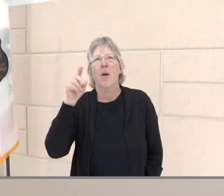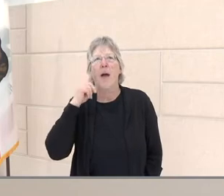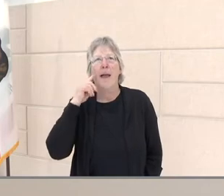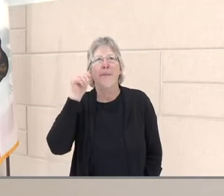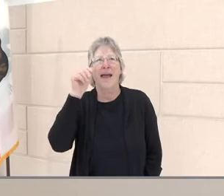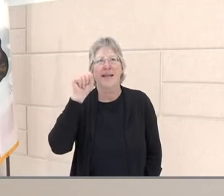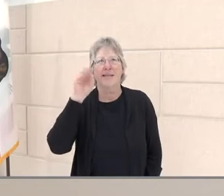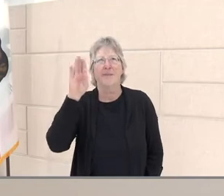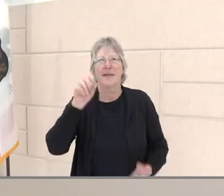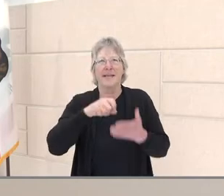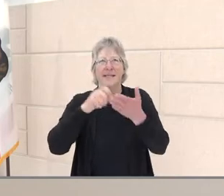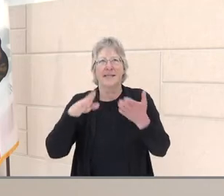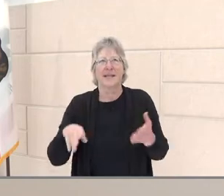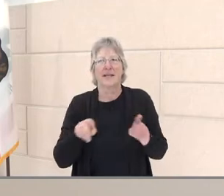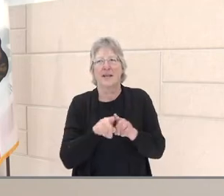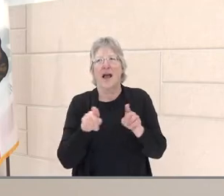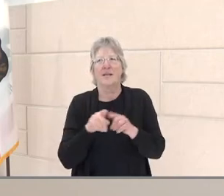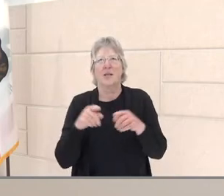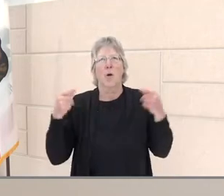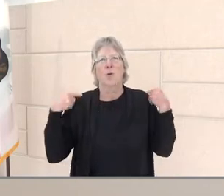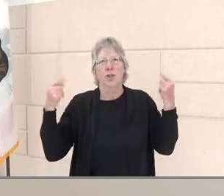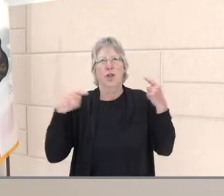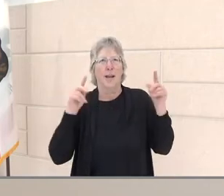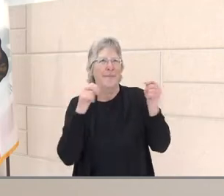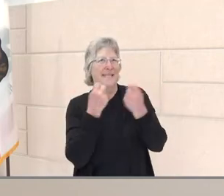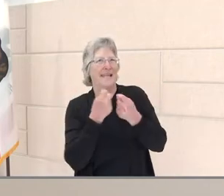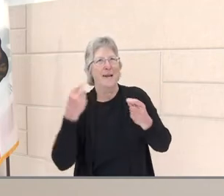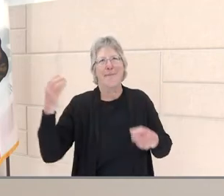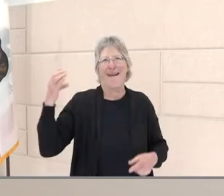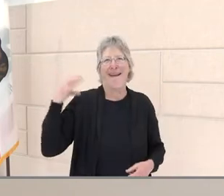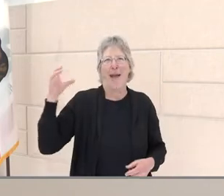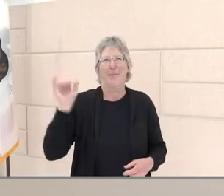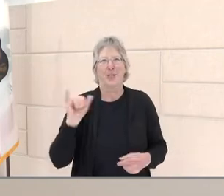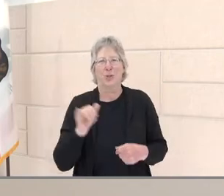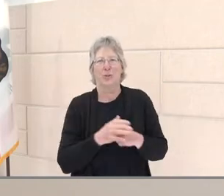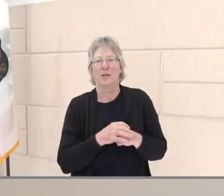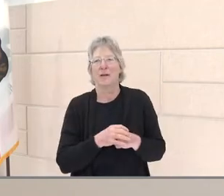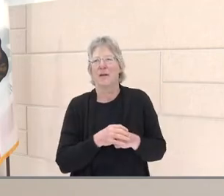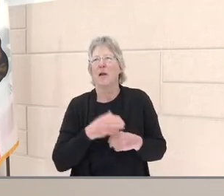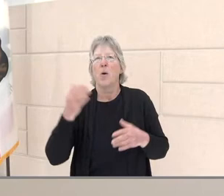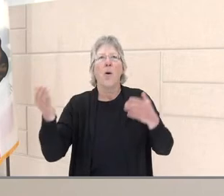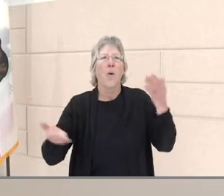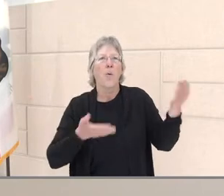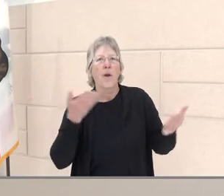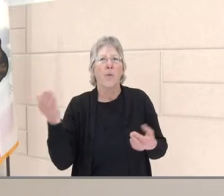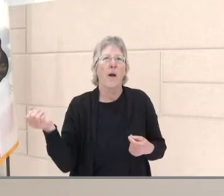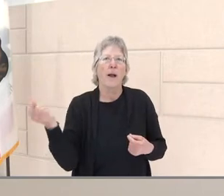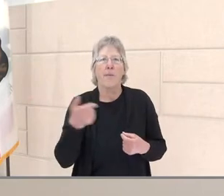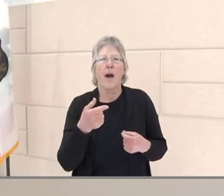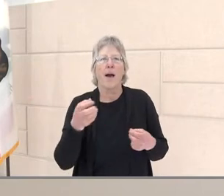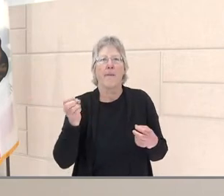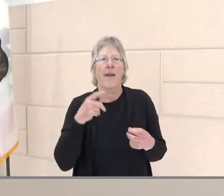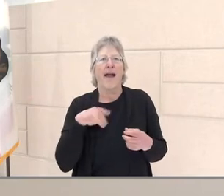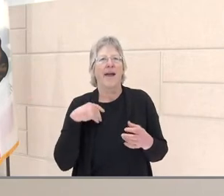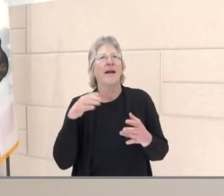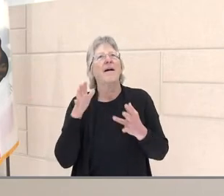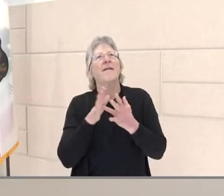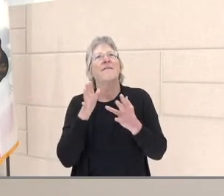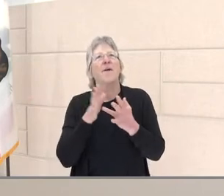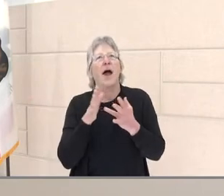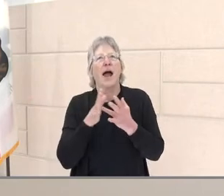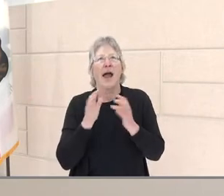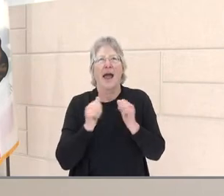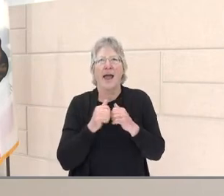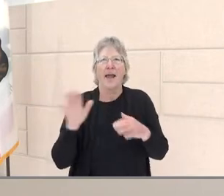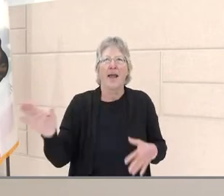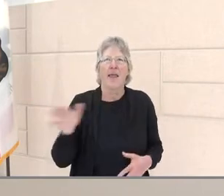Cabrillo មកពីសាលារៀន Cabrillo នាងជាលេខាធិការក្នុងសង្គមនិស្សិតប្រចាំសាលារៀន